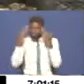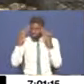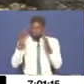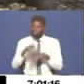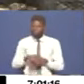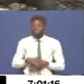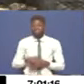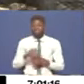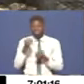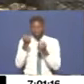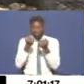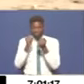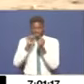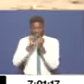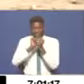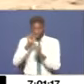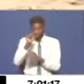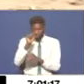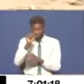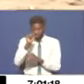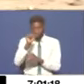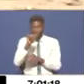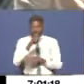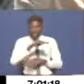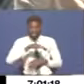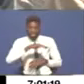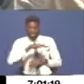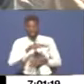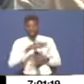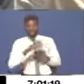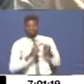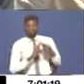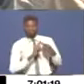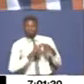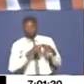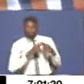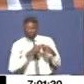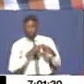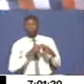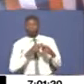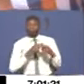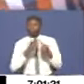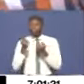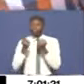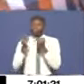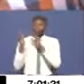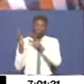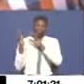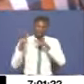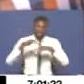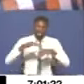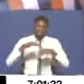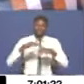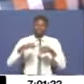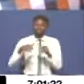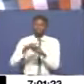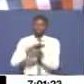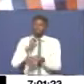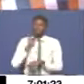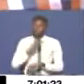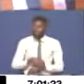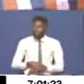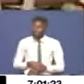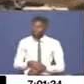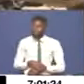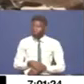kwenye karakana ya magari iliyokuwa karibu yalifunikwa na vifusi. Idara ya ardhi na mipango ya miji ya kaunti ya